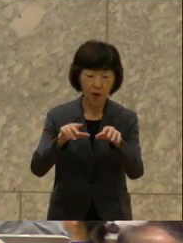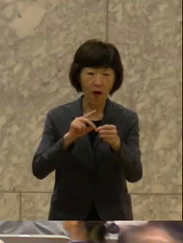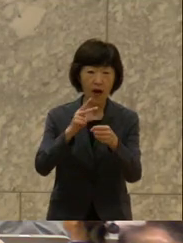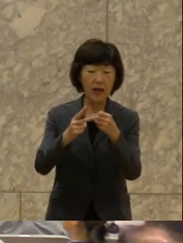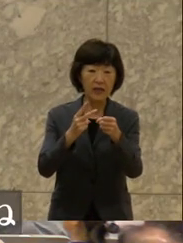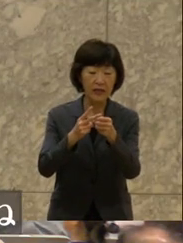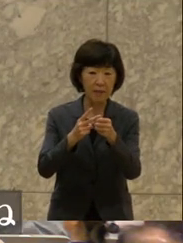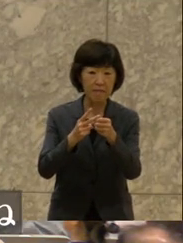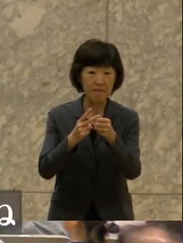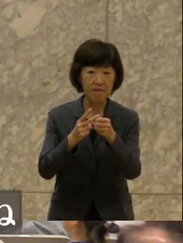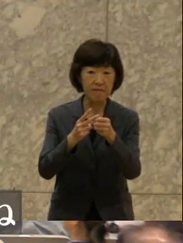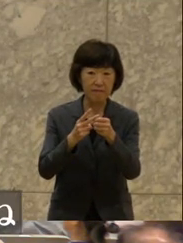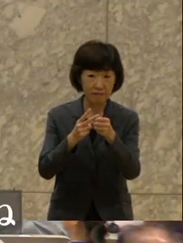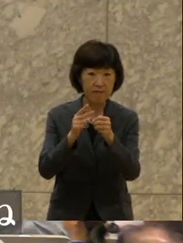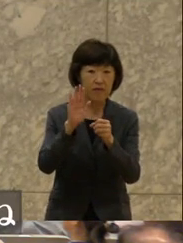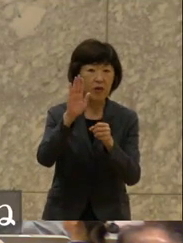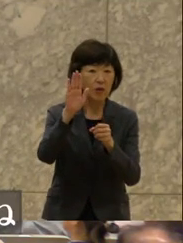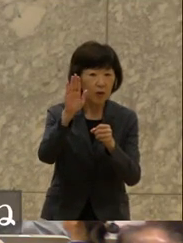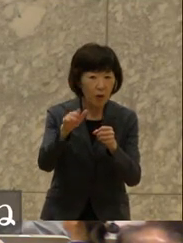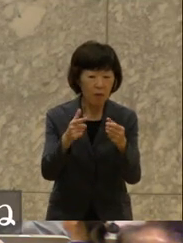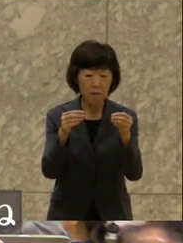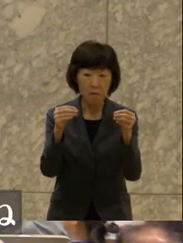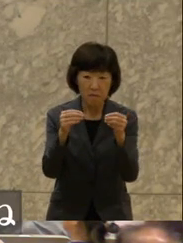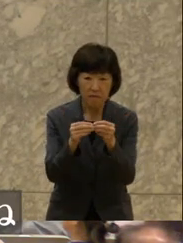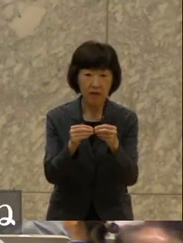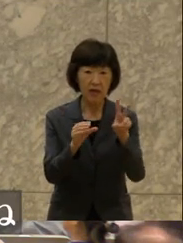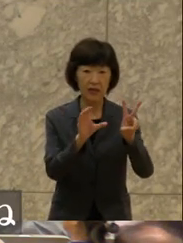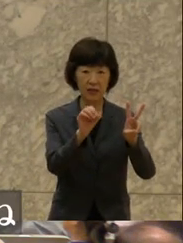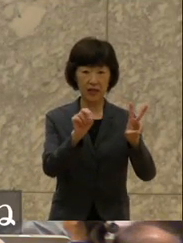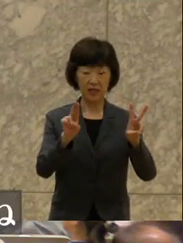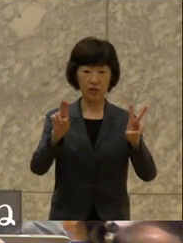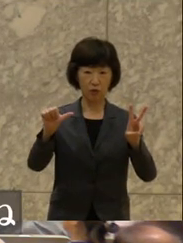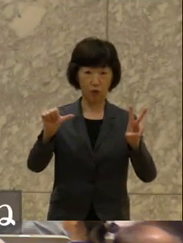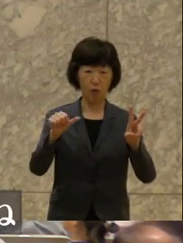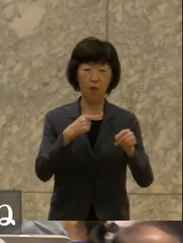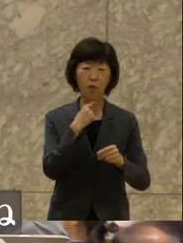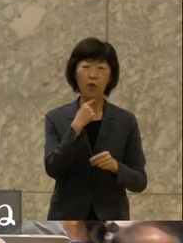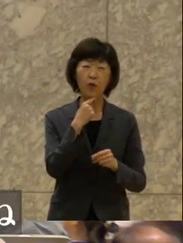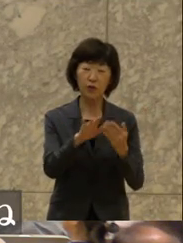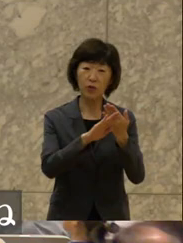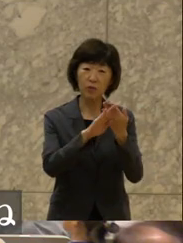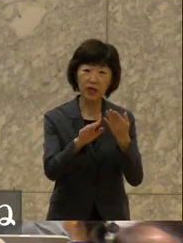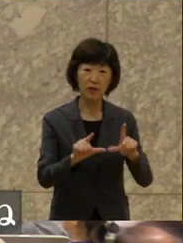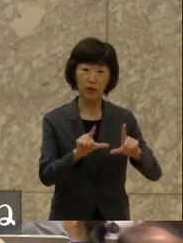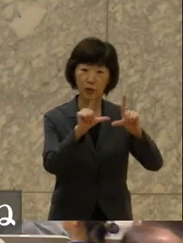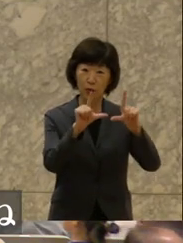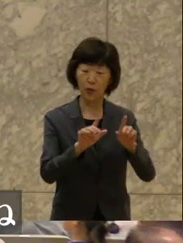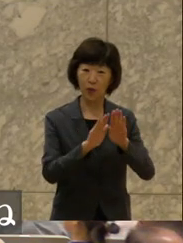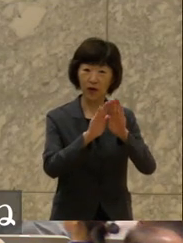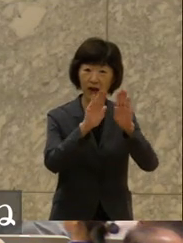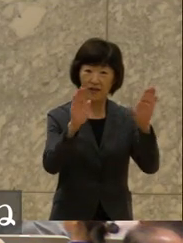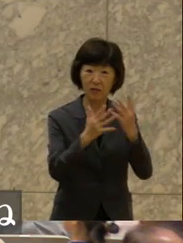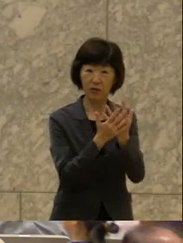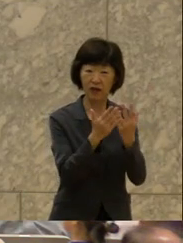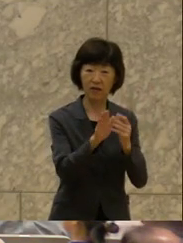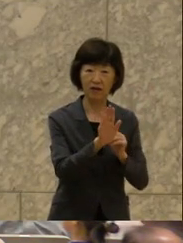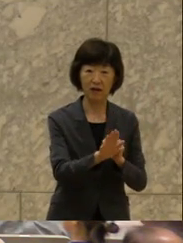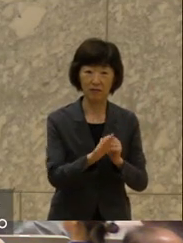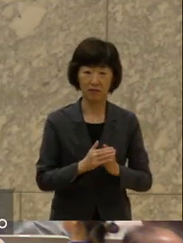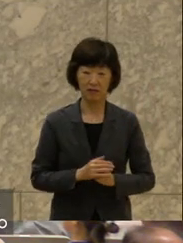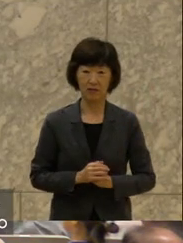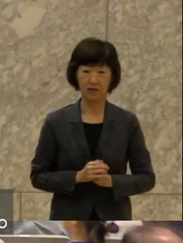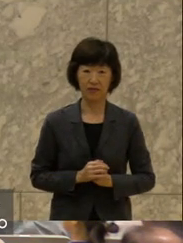前ですが同じ2年後の2025年もう一つ東京で開催される大会がありますよね